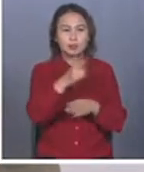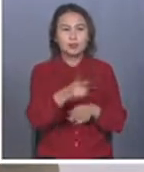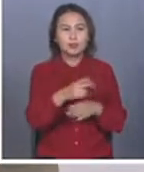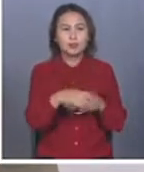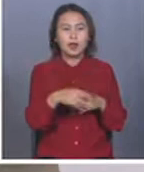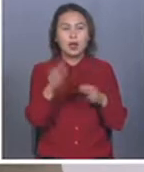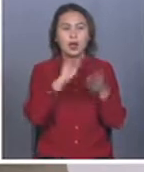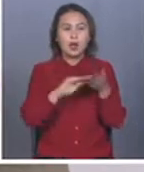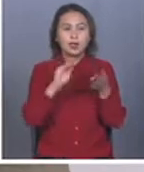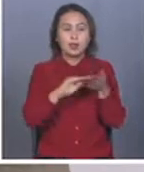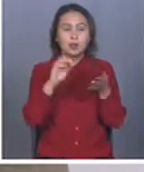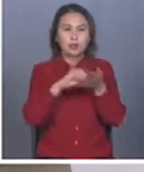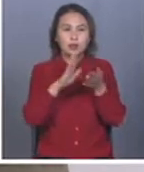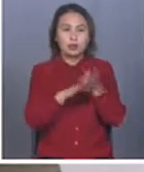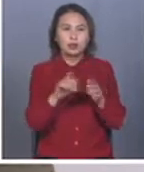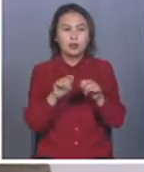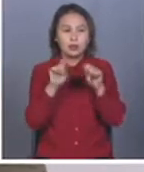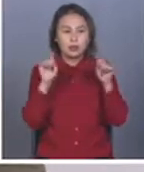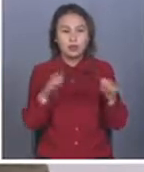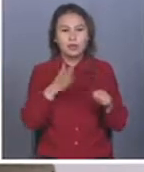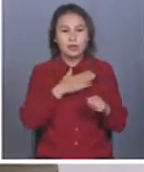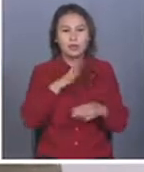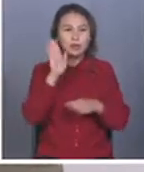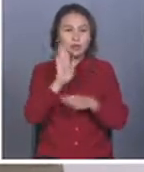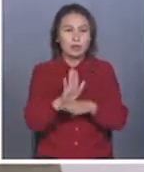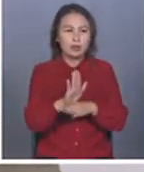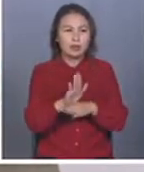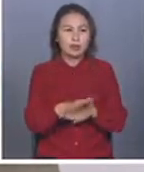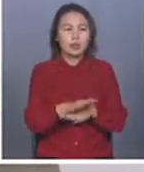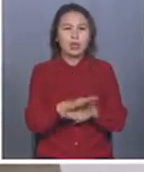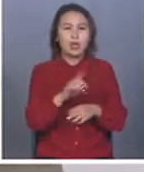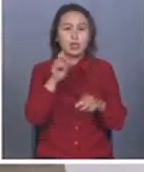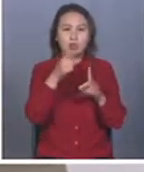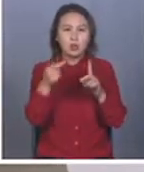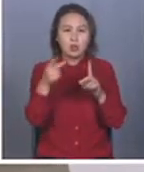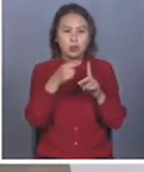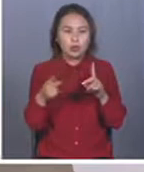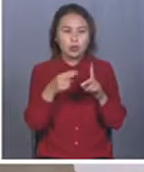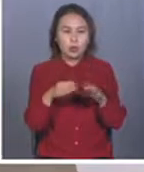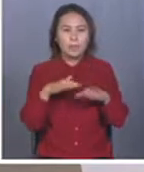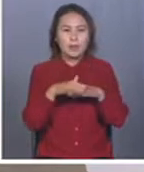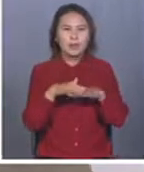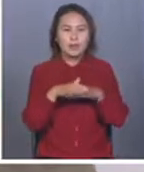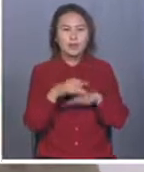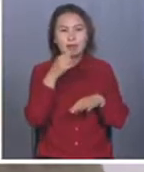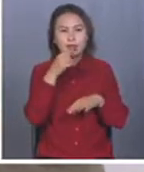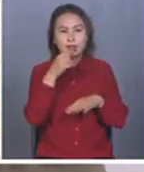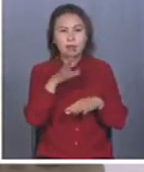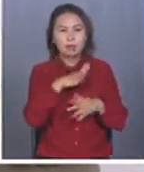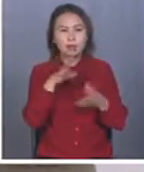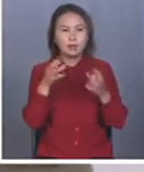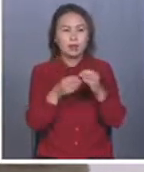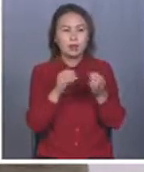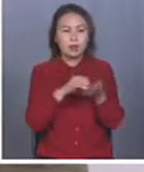Әріпті өрнек құрыңыз. Бізге берілген сөйлем бойынша біз математикалық тілде әріпті өрнек құруымыз